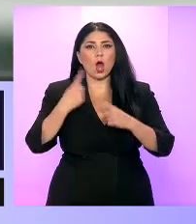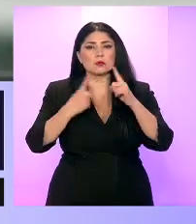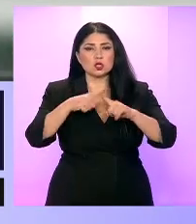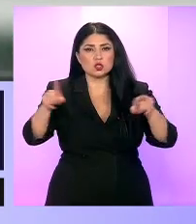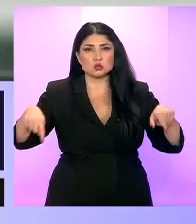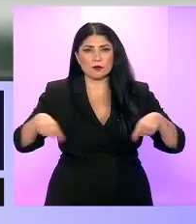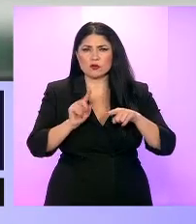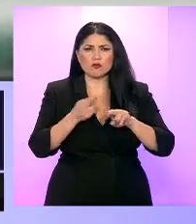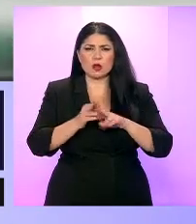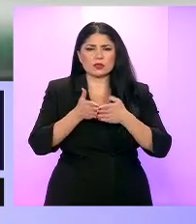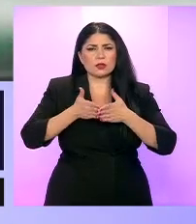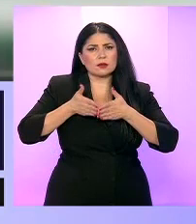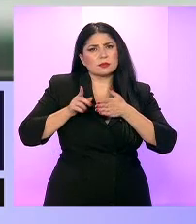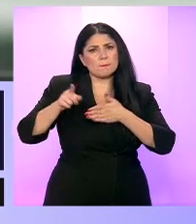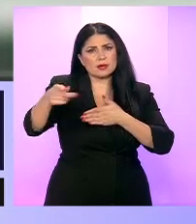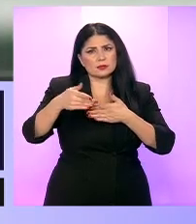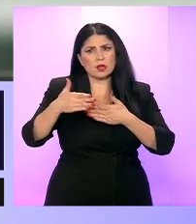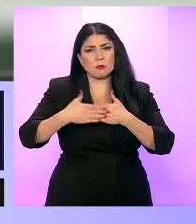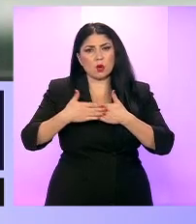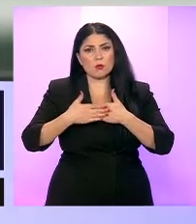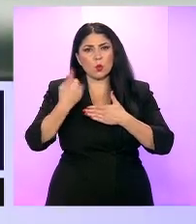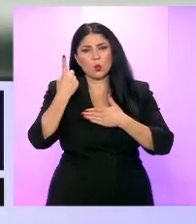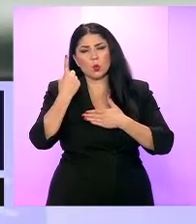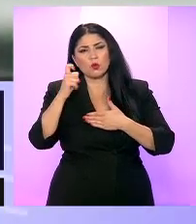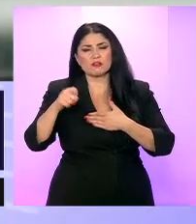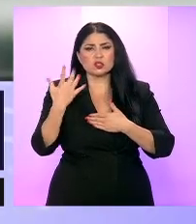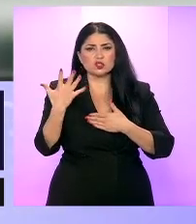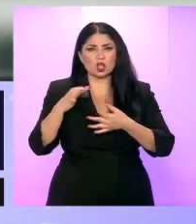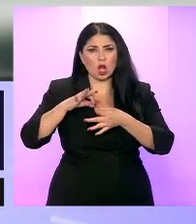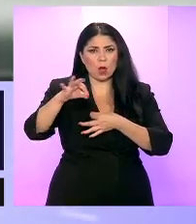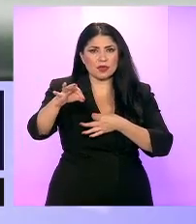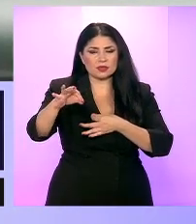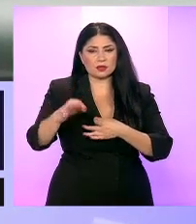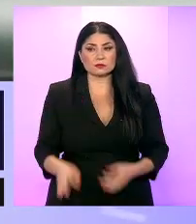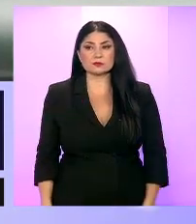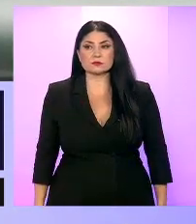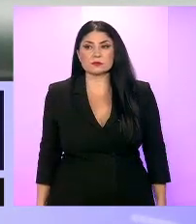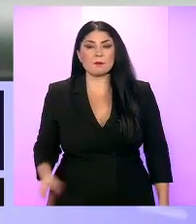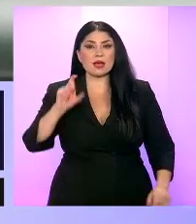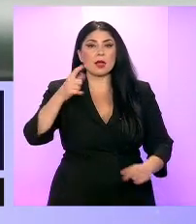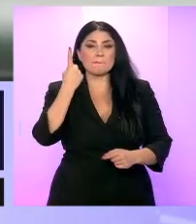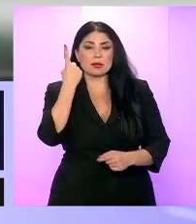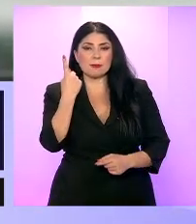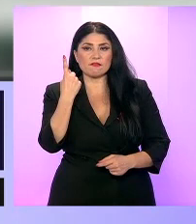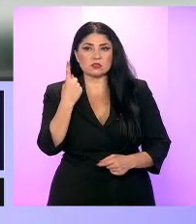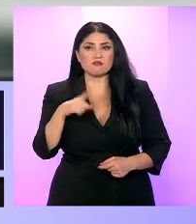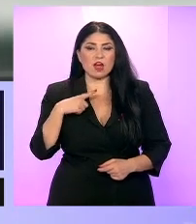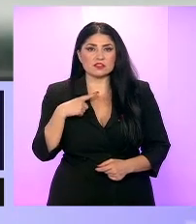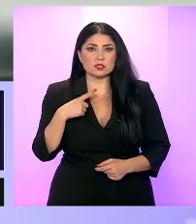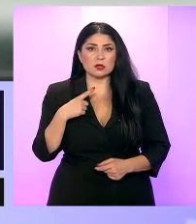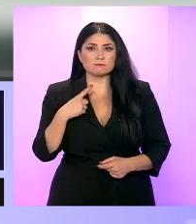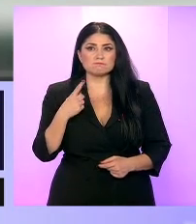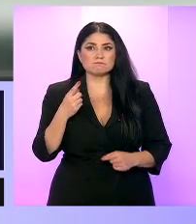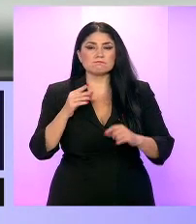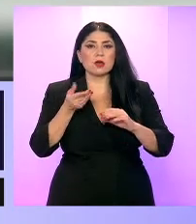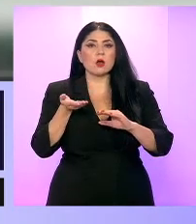nu extraordinar de mare, aproximativ 1-1,5 km pătrați în prima fază, va exista o